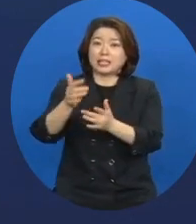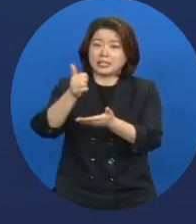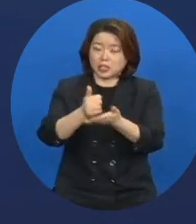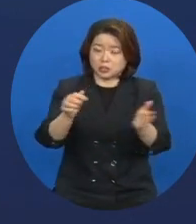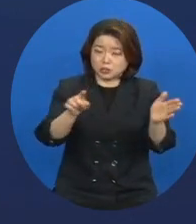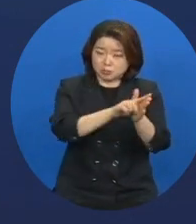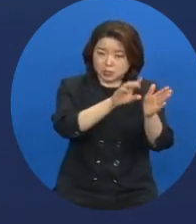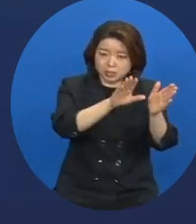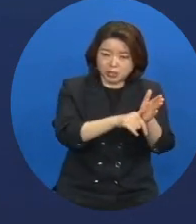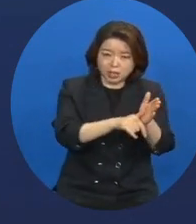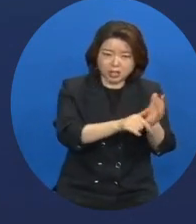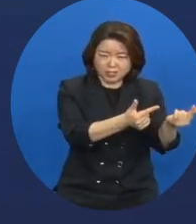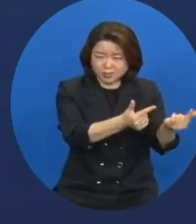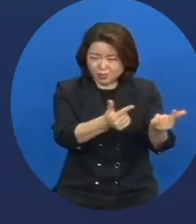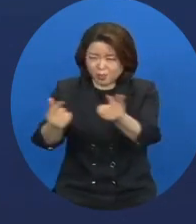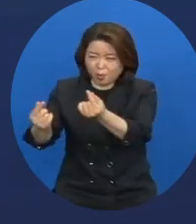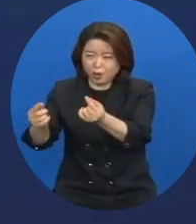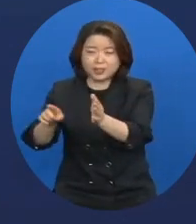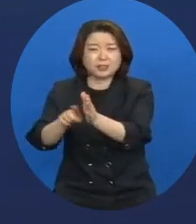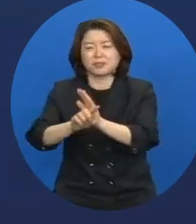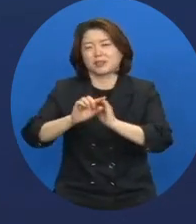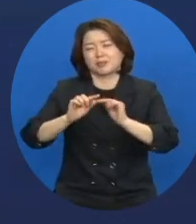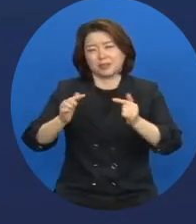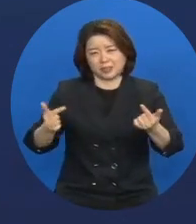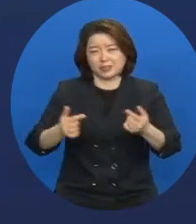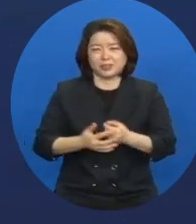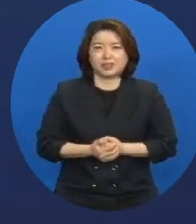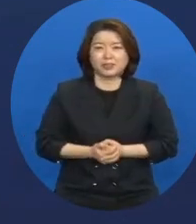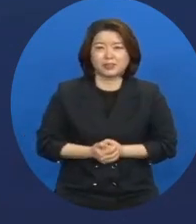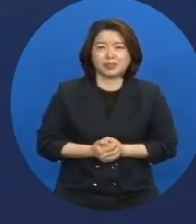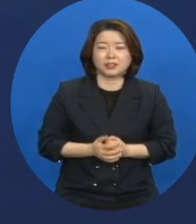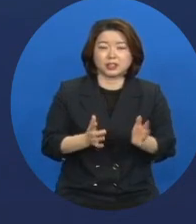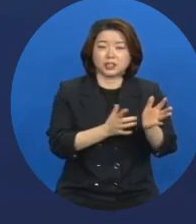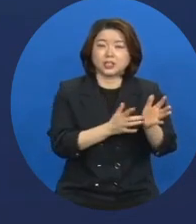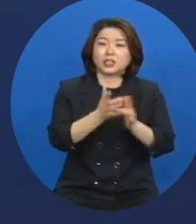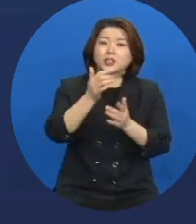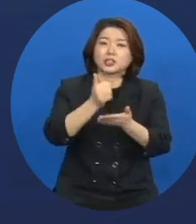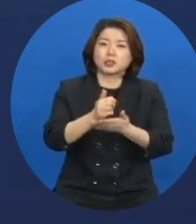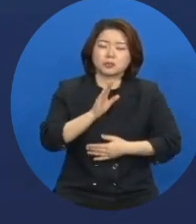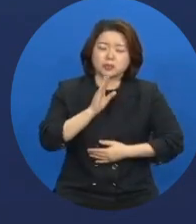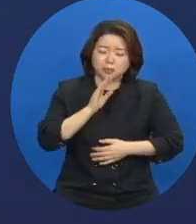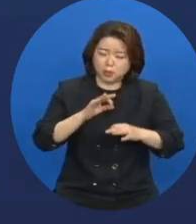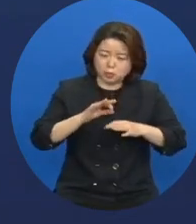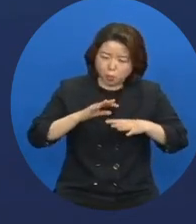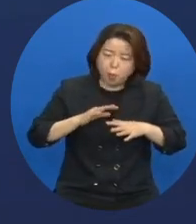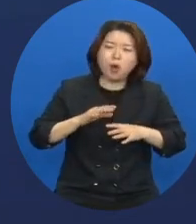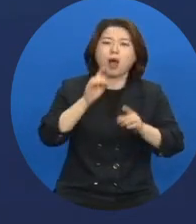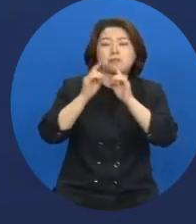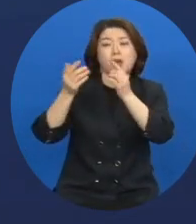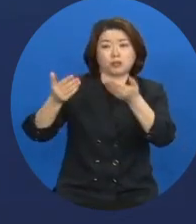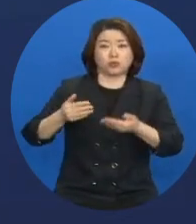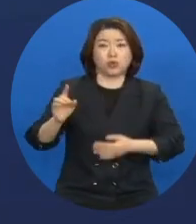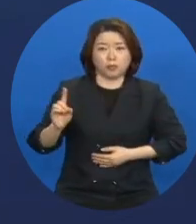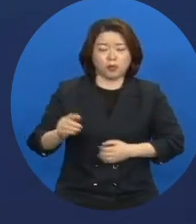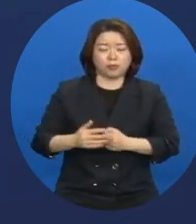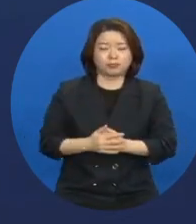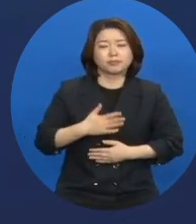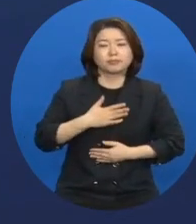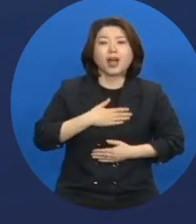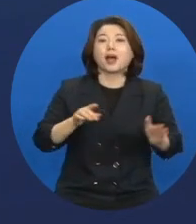다 같은 믿음이 아닙니다. 예수님께서 참 놀라운 말씀을 하셨습니다. 나를 믿는